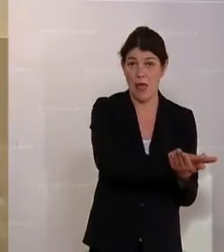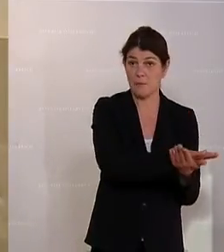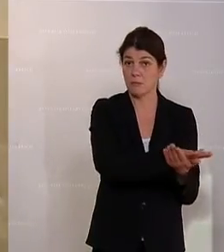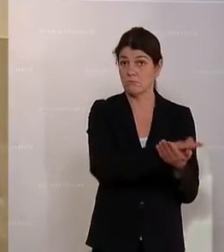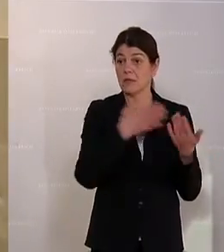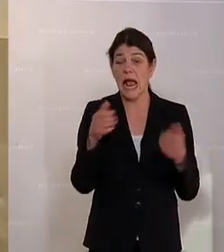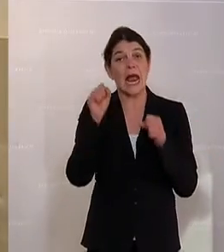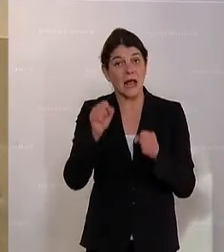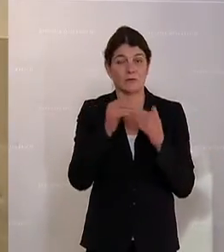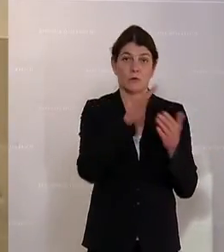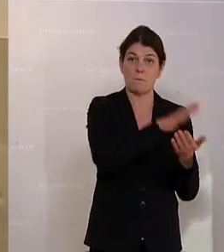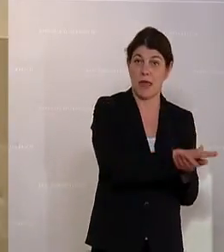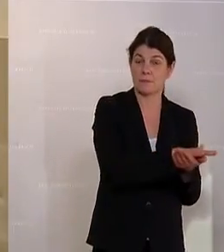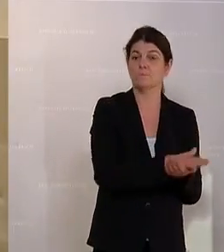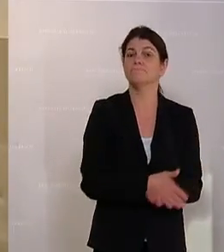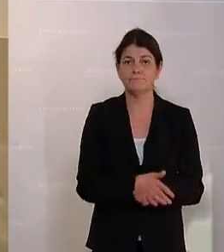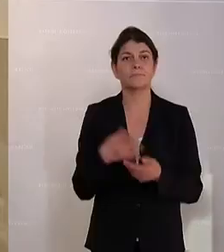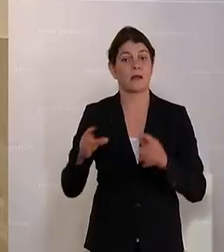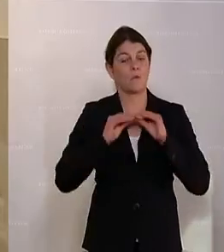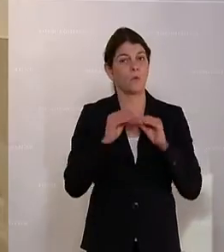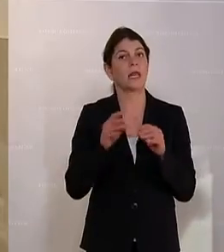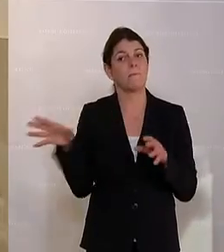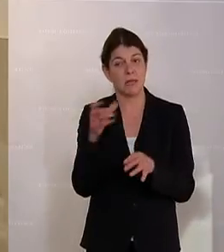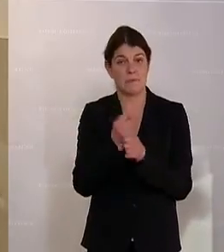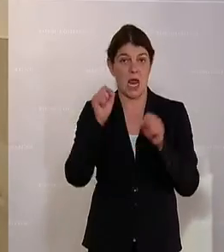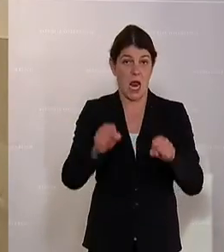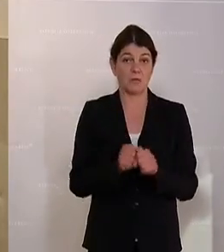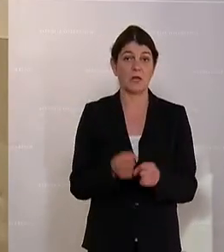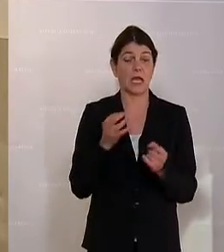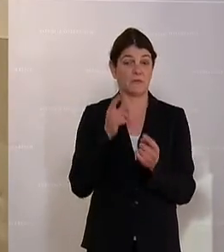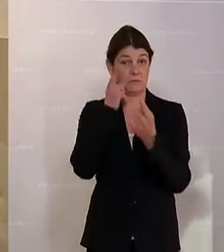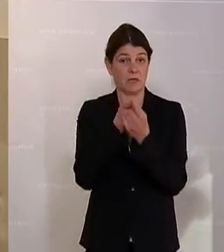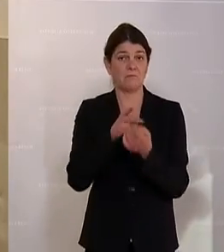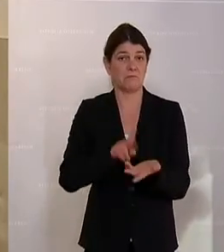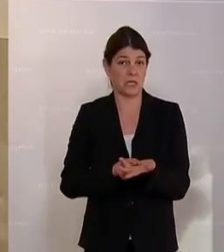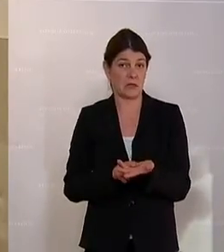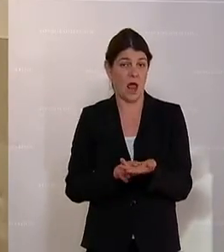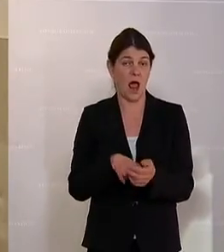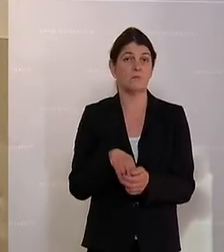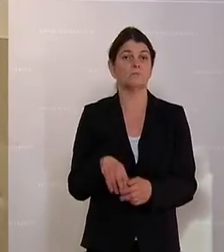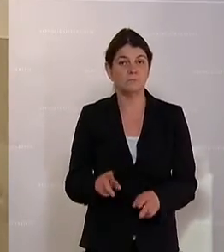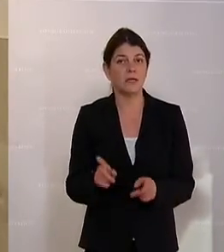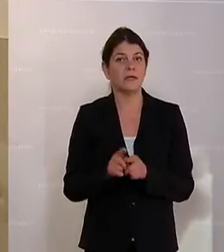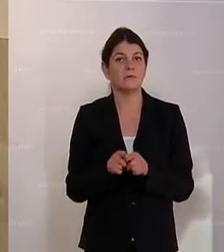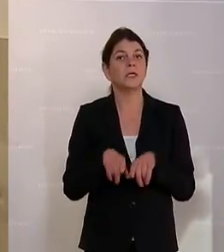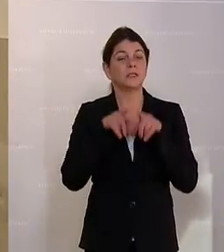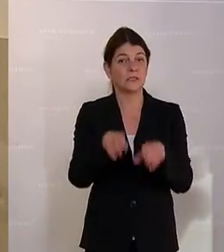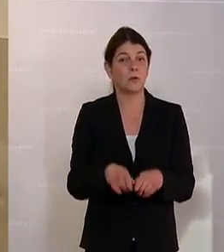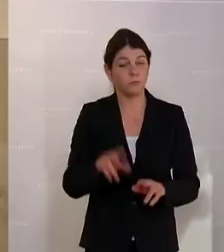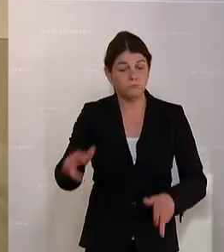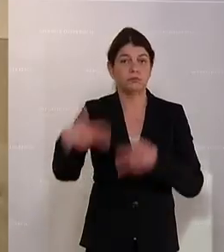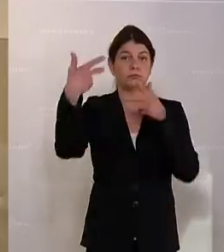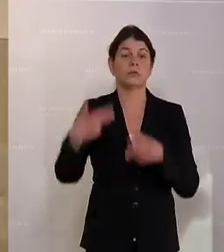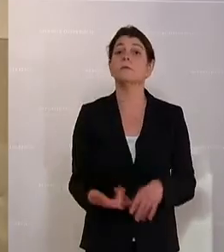bleiben können? Die nehmen am Unterricht teil, entweder unmittelbar und digital über eine synchrone